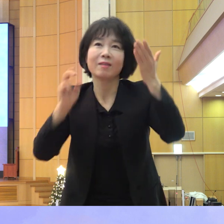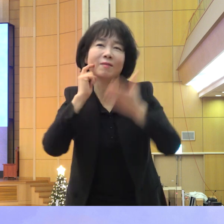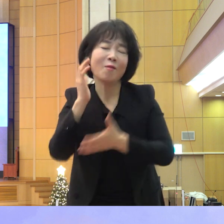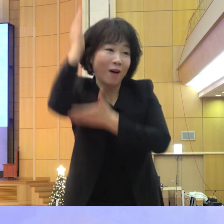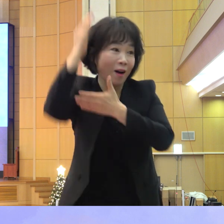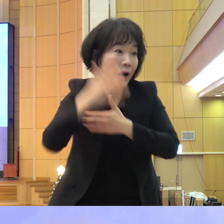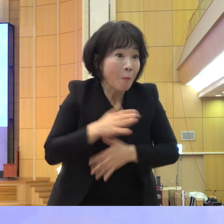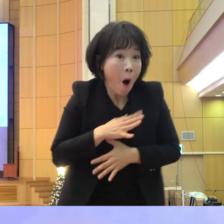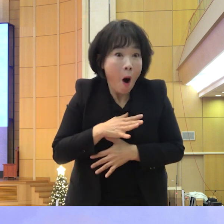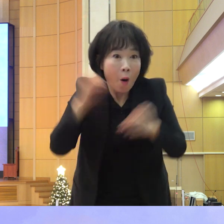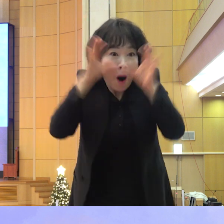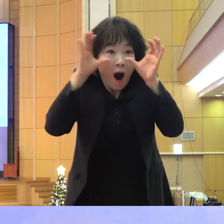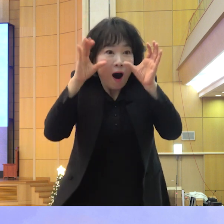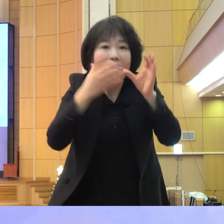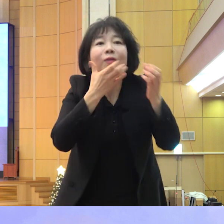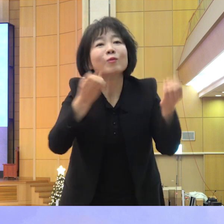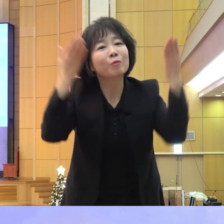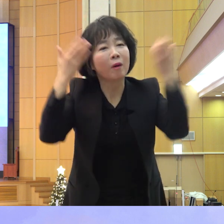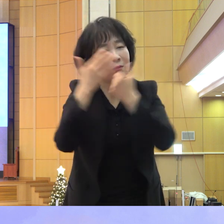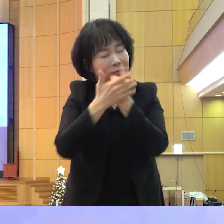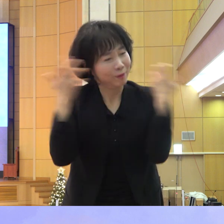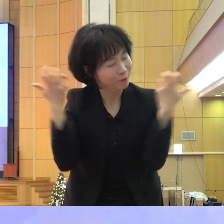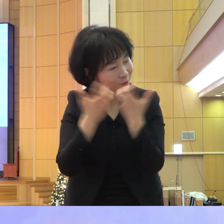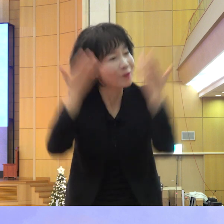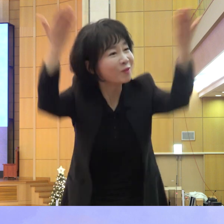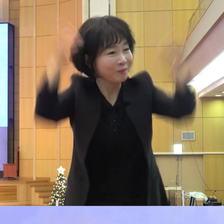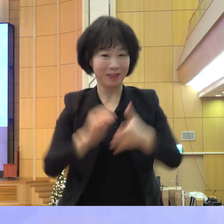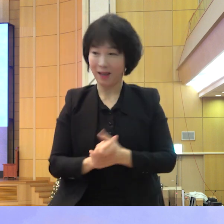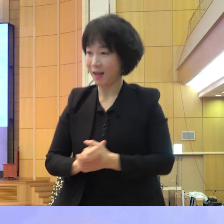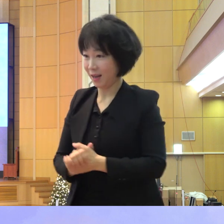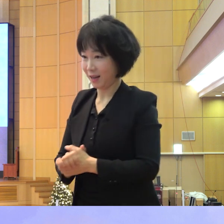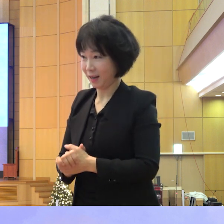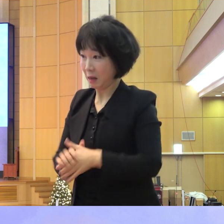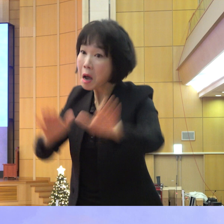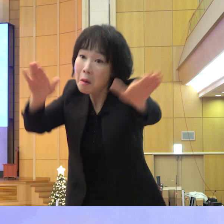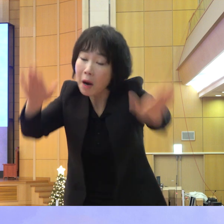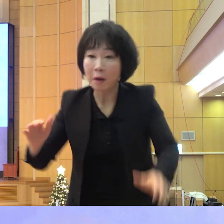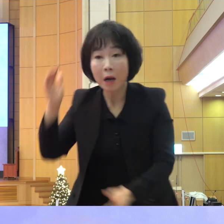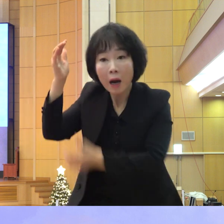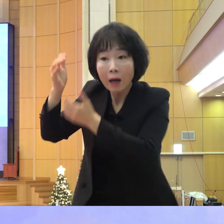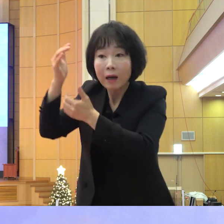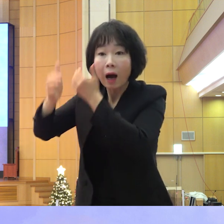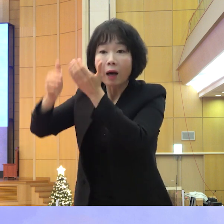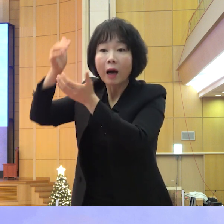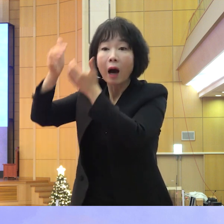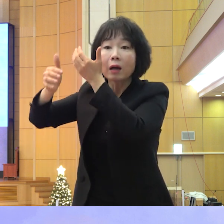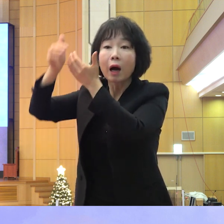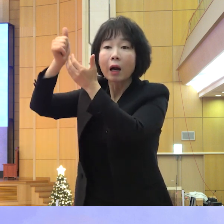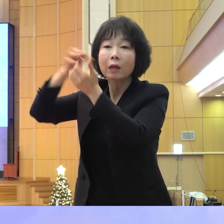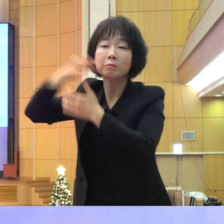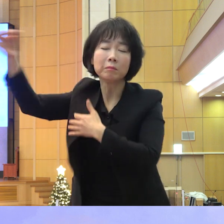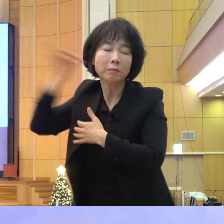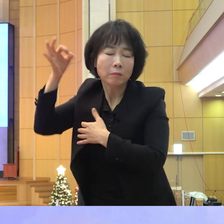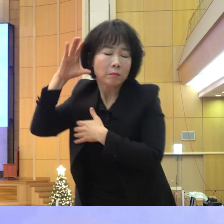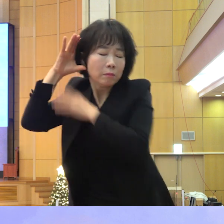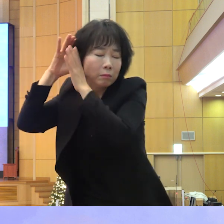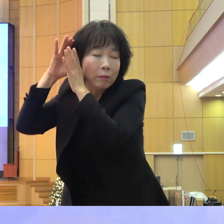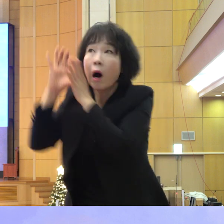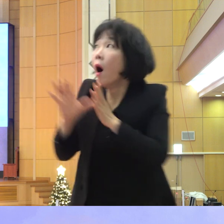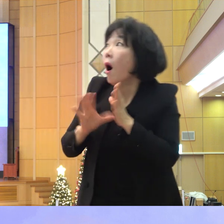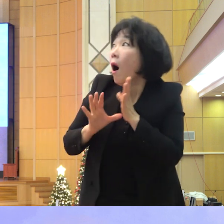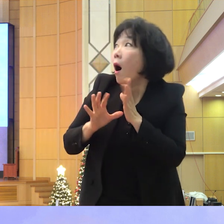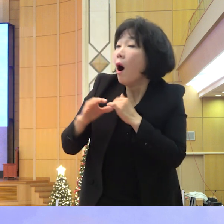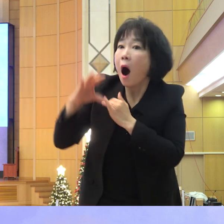또는 요한계시록에 보면 하나님의 음성은 많은 물소리와도 같고 우레소리와도